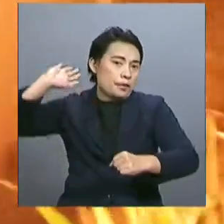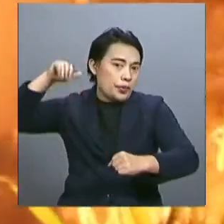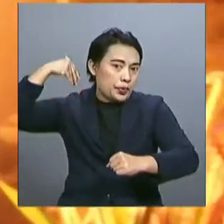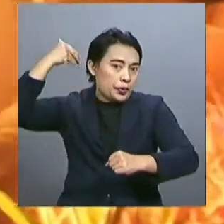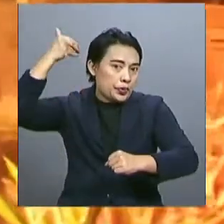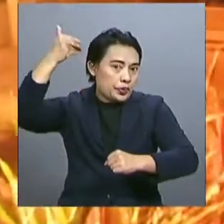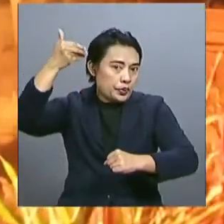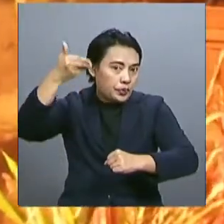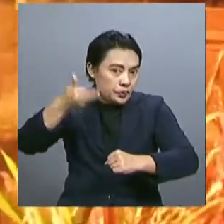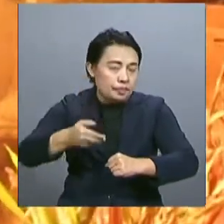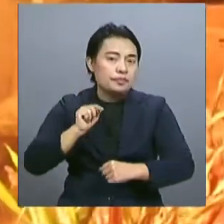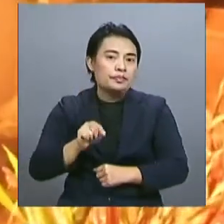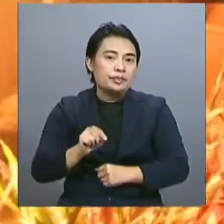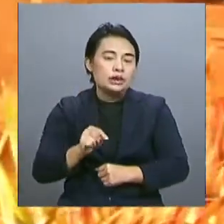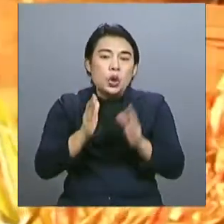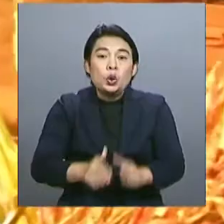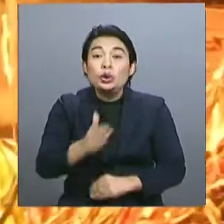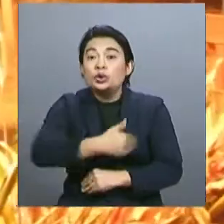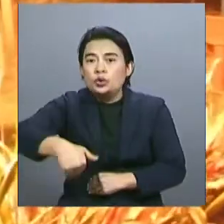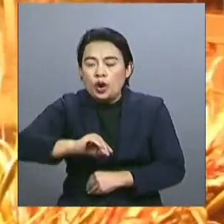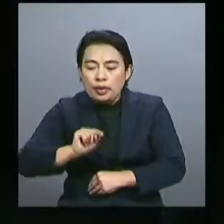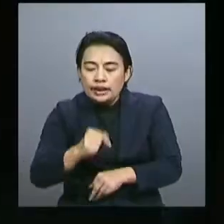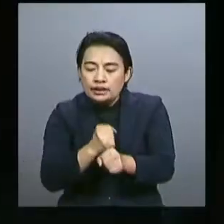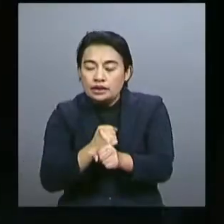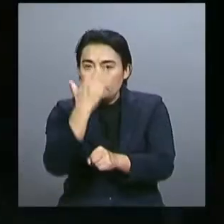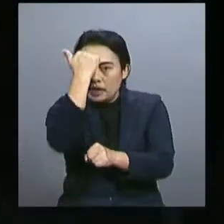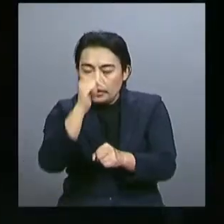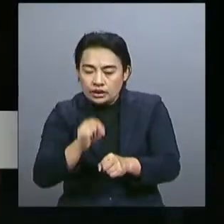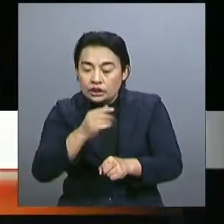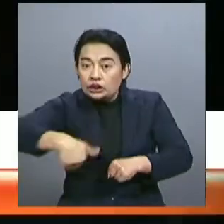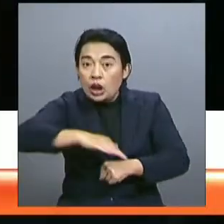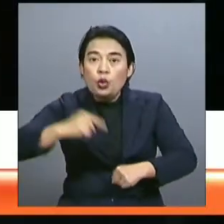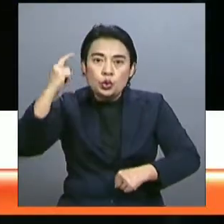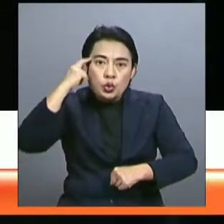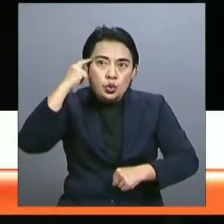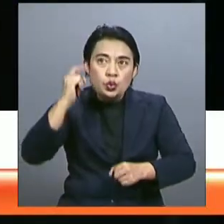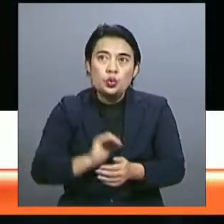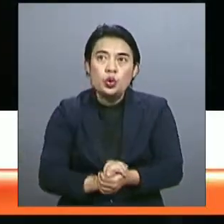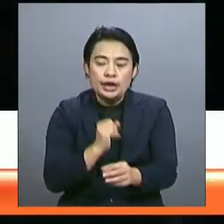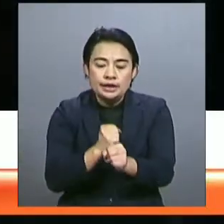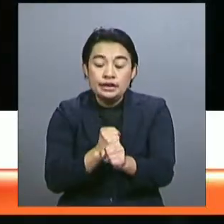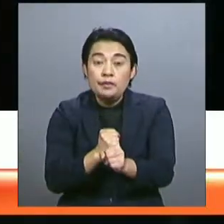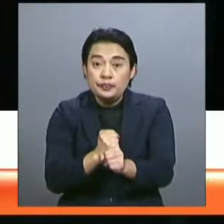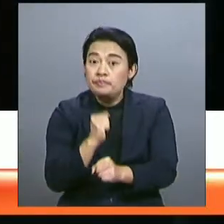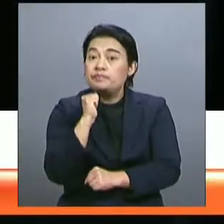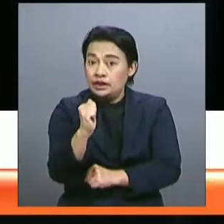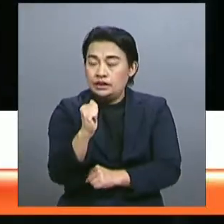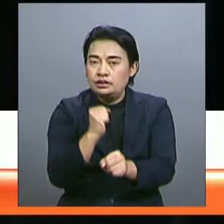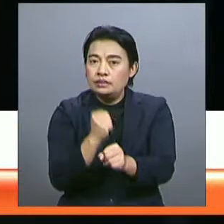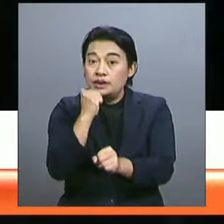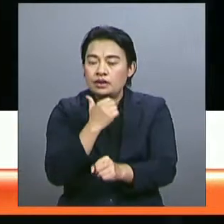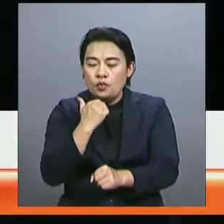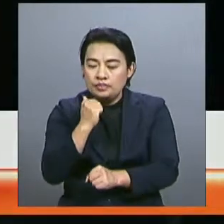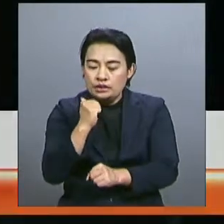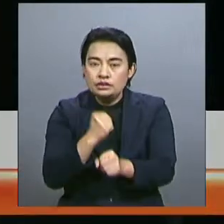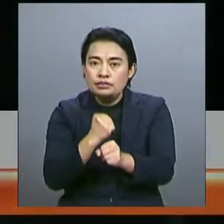การที่เกิดขึ้นมาเกิดขึ้นเพื่ออะไรทำให้ทุกคนได้รู้ว่าการที่ว่าทำดีแล้วเกิดขึ้นทำดีแล้วได้อะ